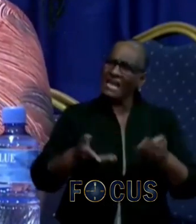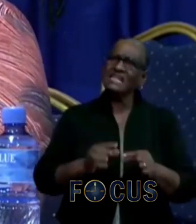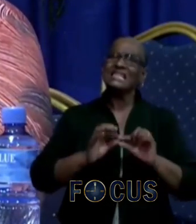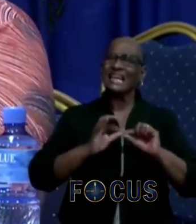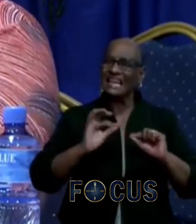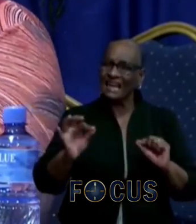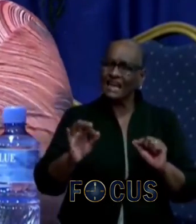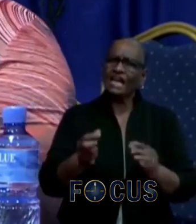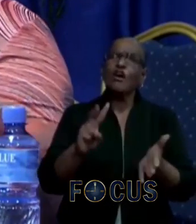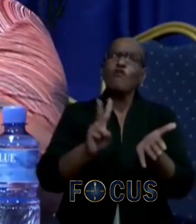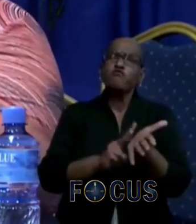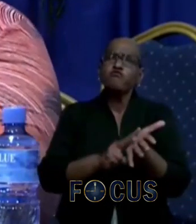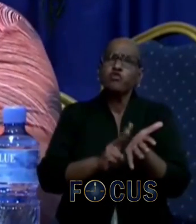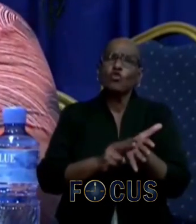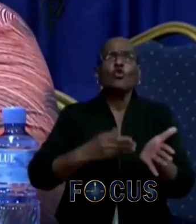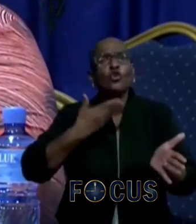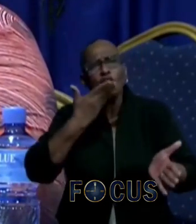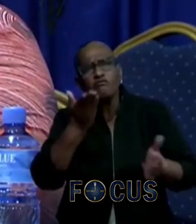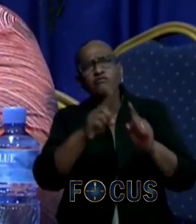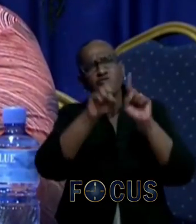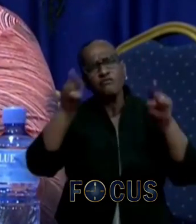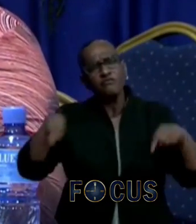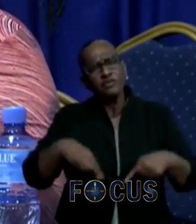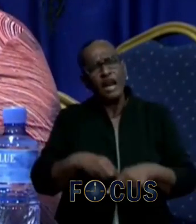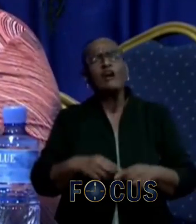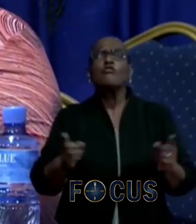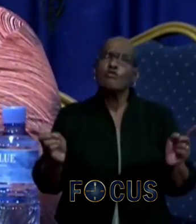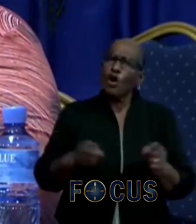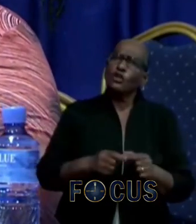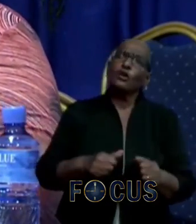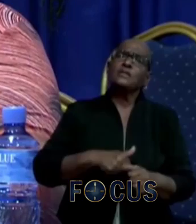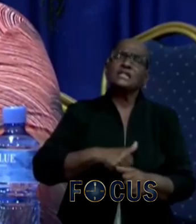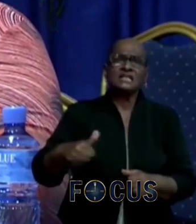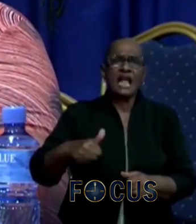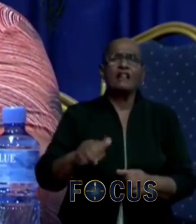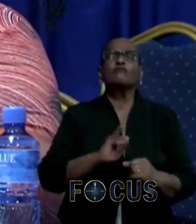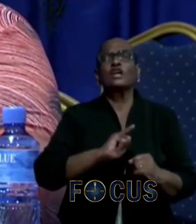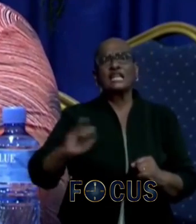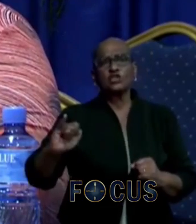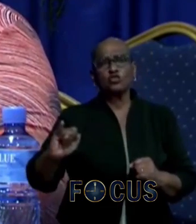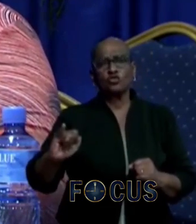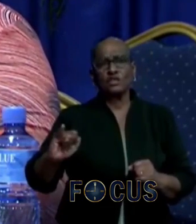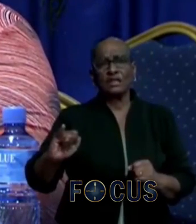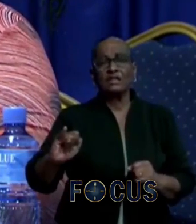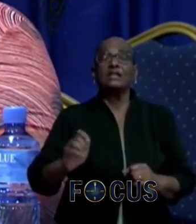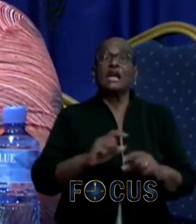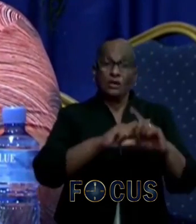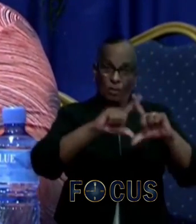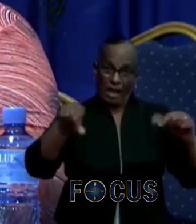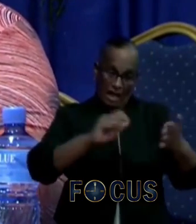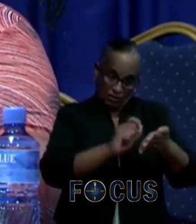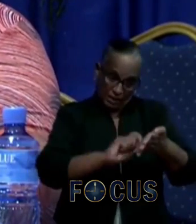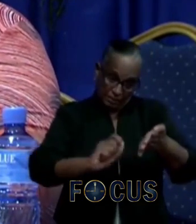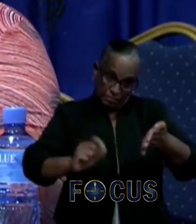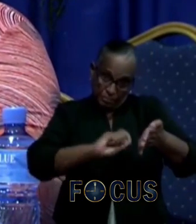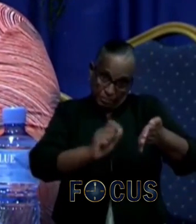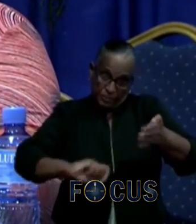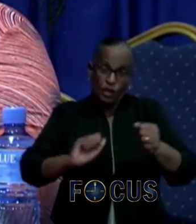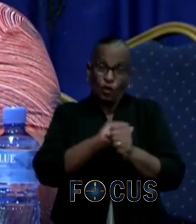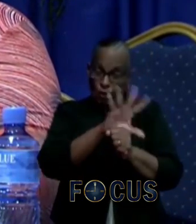richtlijnen, vergunningsaanvragen, etc. Kortom, voor ondernemers en industrieën, dat wij dus de voorschriften die